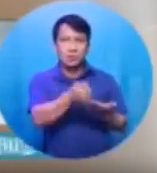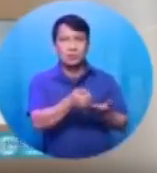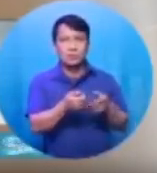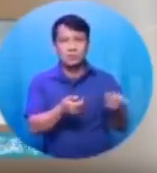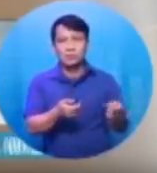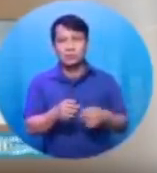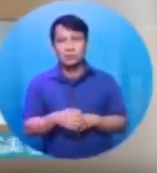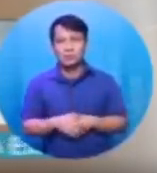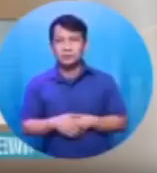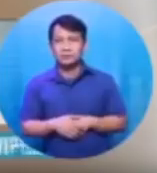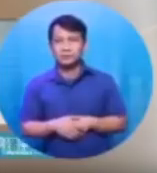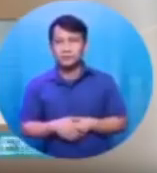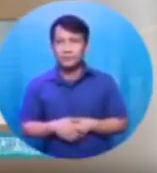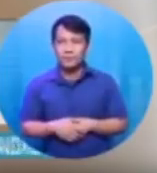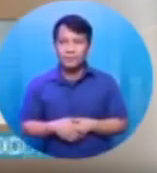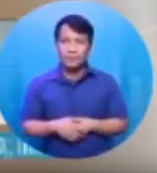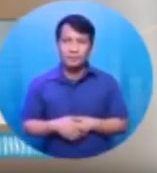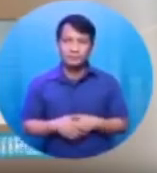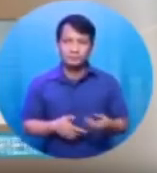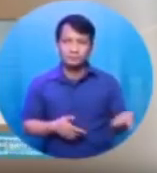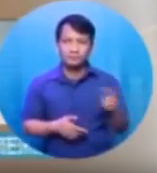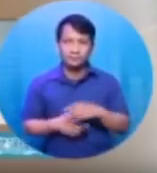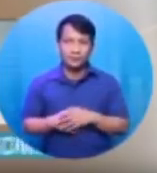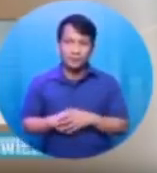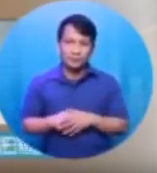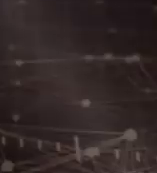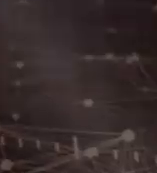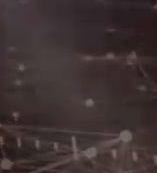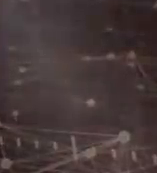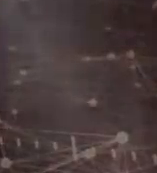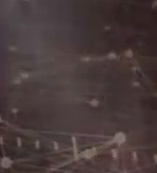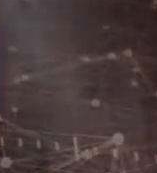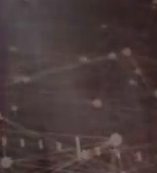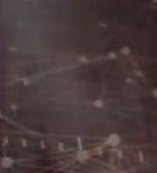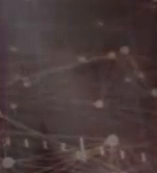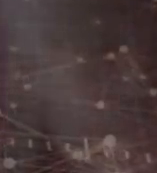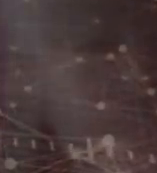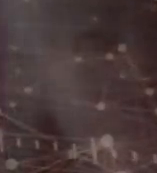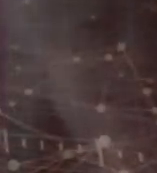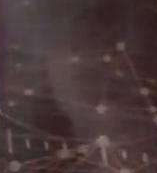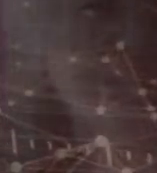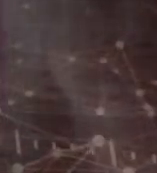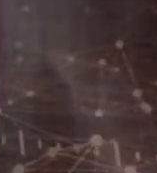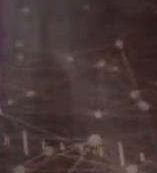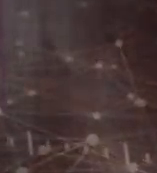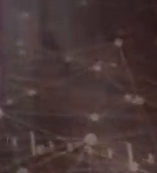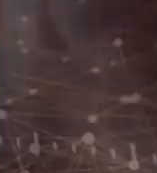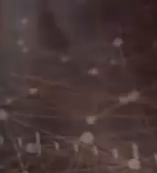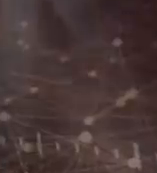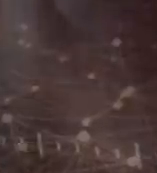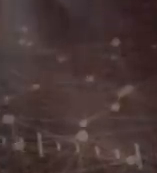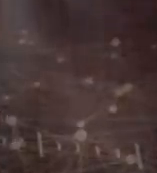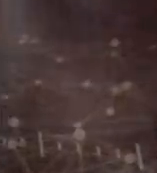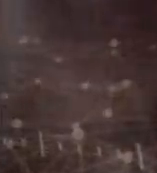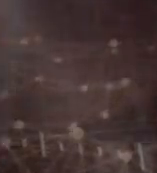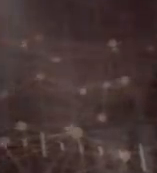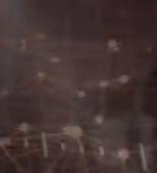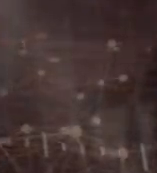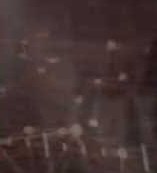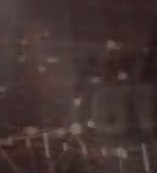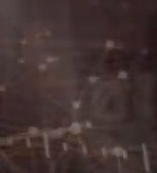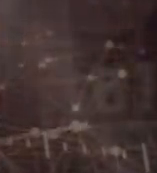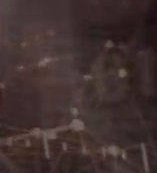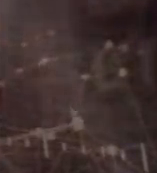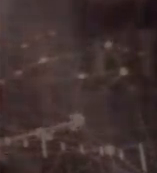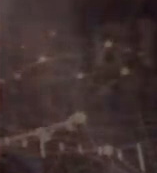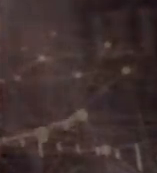sa'yo. Ngayon, sasabihin mo sa akin, dahilan mo kaya nagloko ka. Kasi sabi mo, wala akong time. Sadyang ayoko ipakita na hihirapan ako.